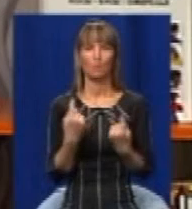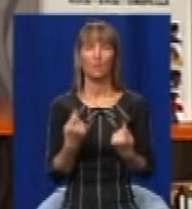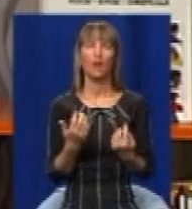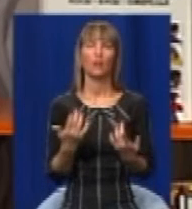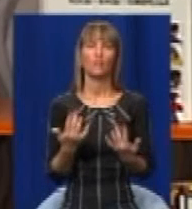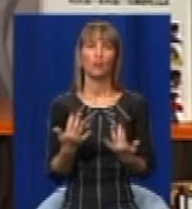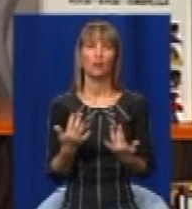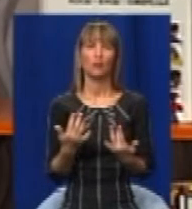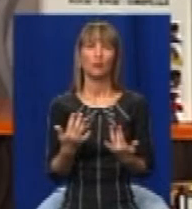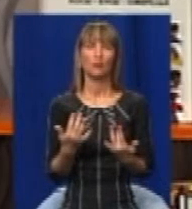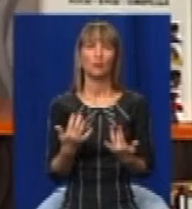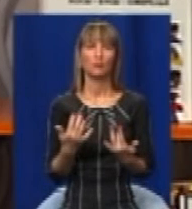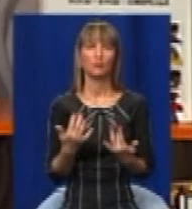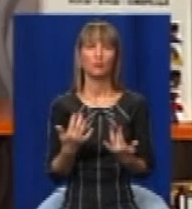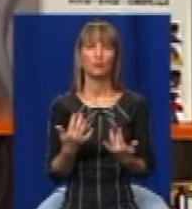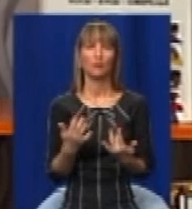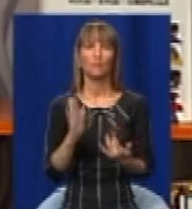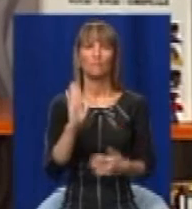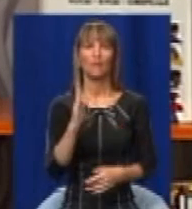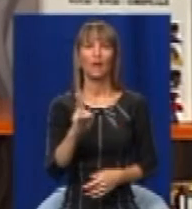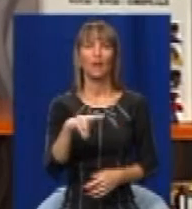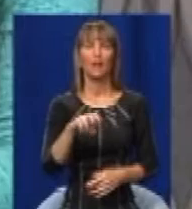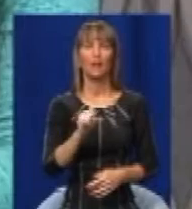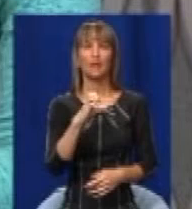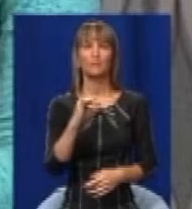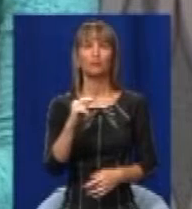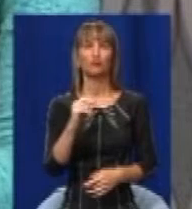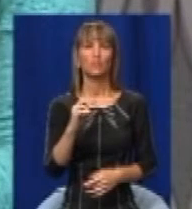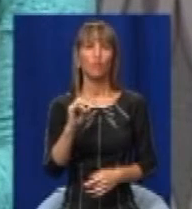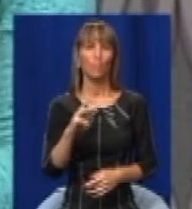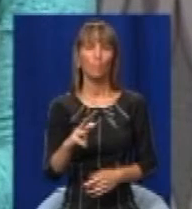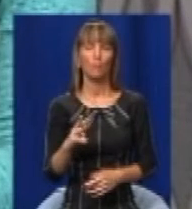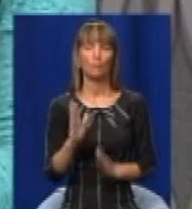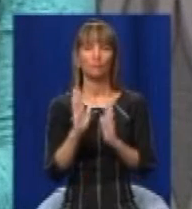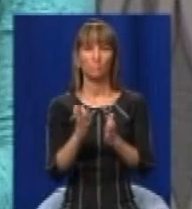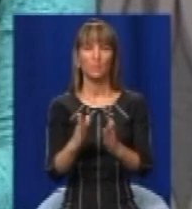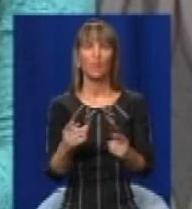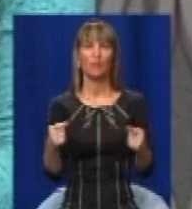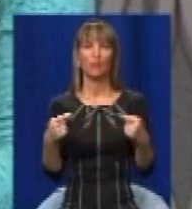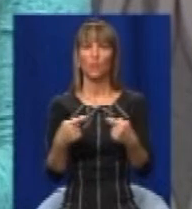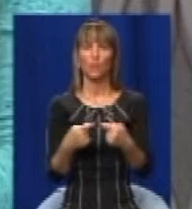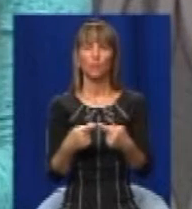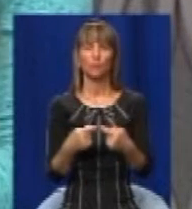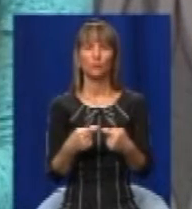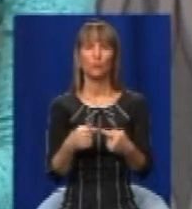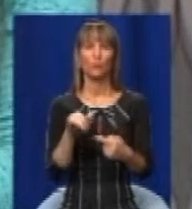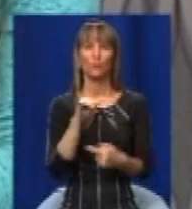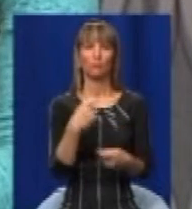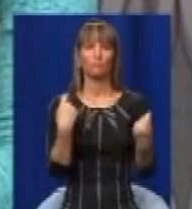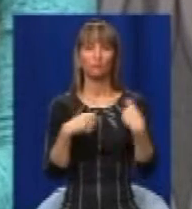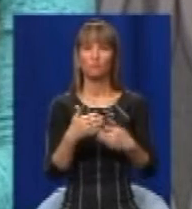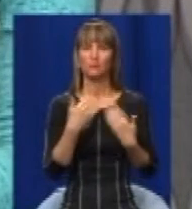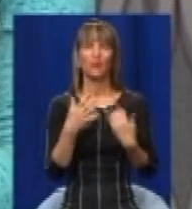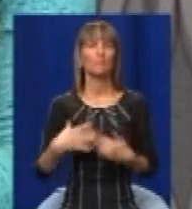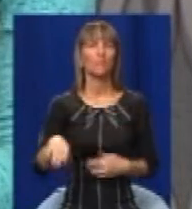некоторі в класичному стилі. Тобто такої чіткої його там стилю там немає. Тобто